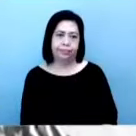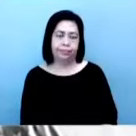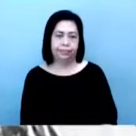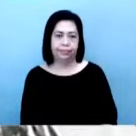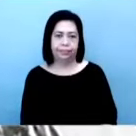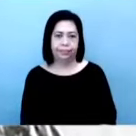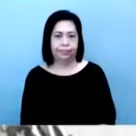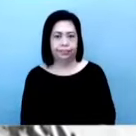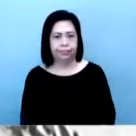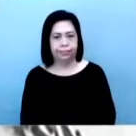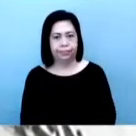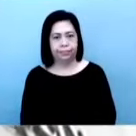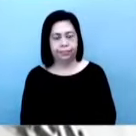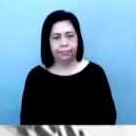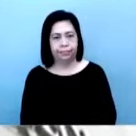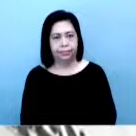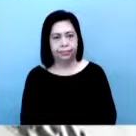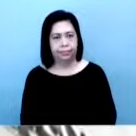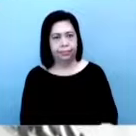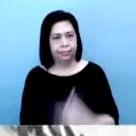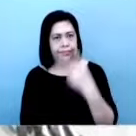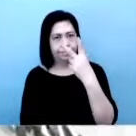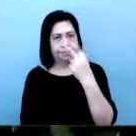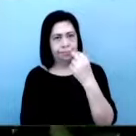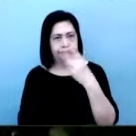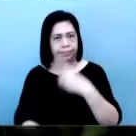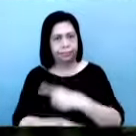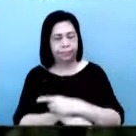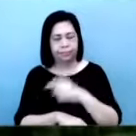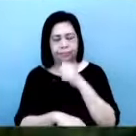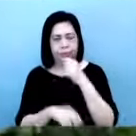pawid TL araw na hindi